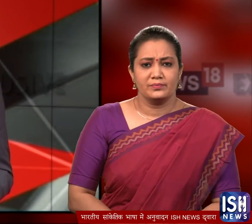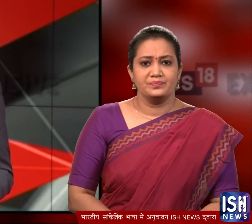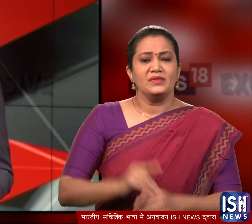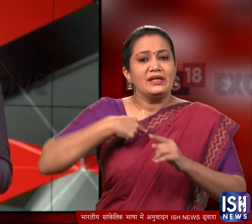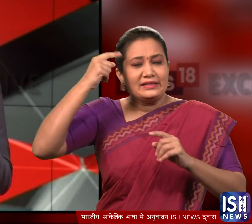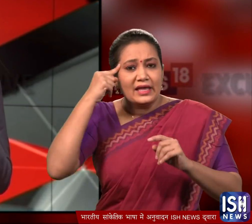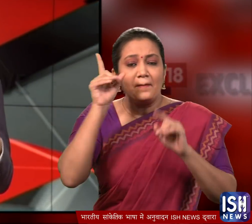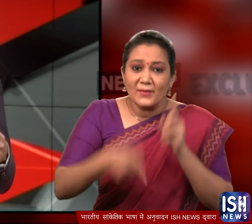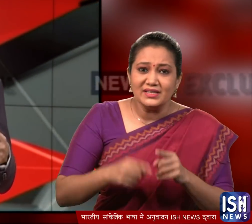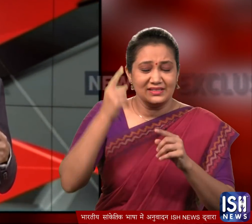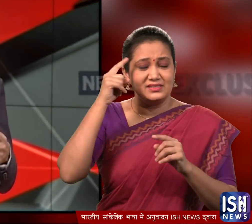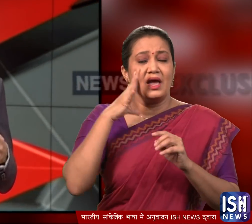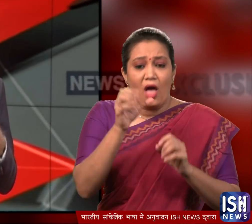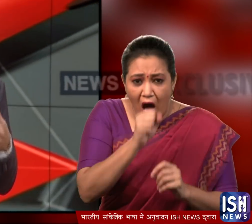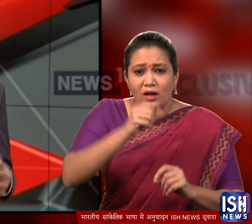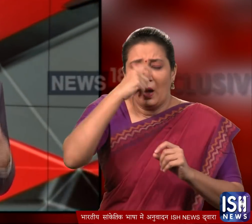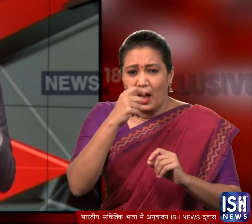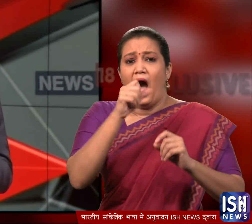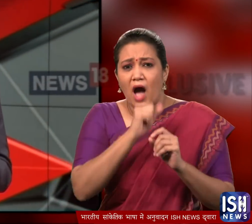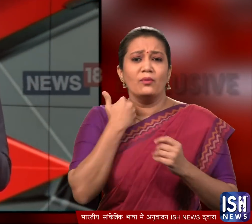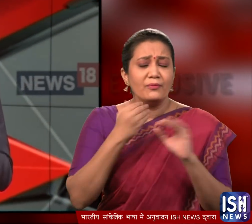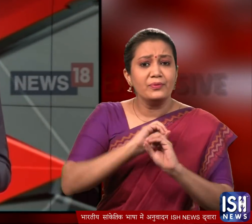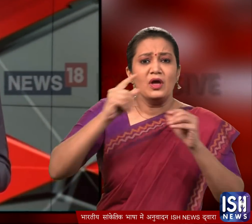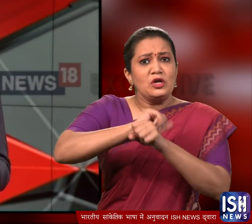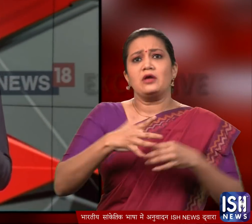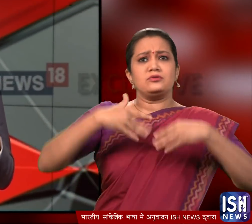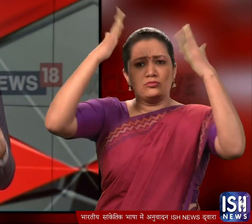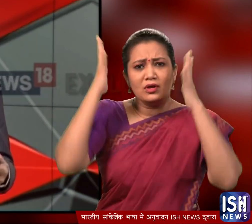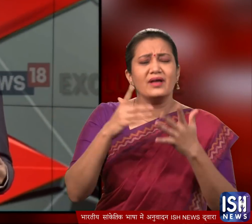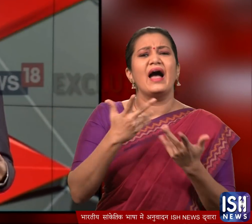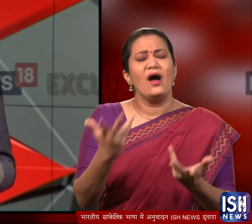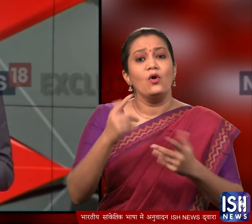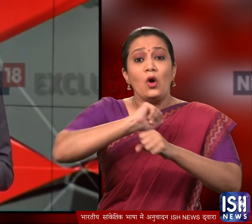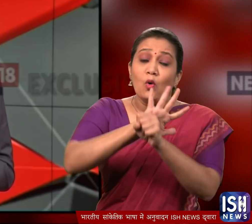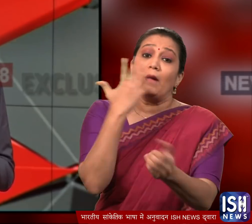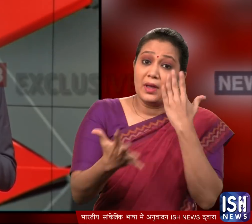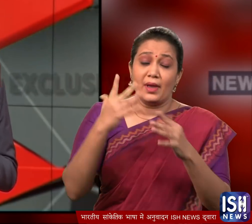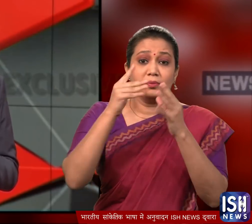लगे। ये भ्रम भी हमको दूर करना पड़ेगा कि जब खांसी बुखार कुछ नहीं है तो टेस्ट क्यों कराना,